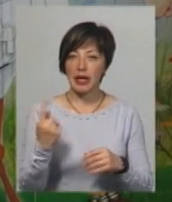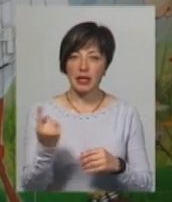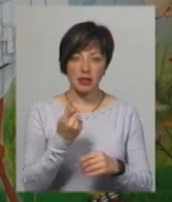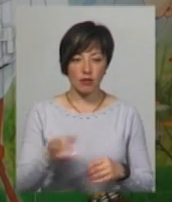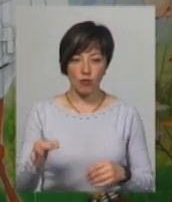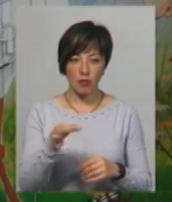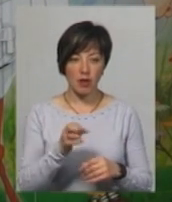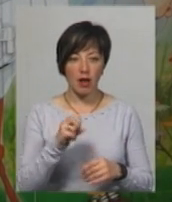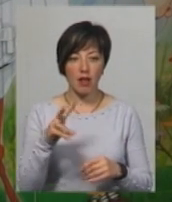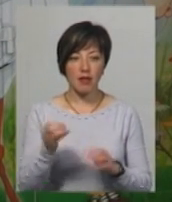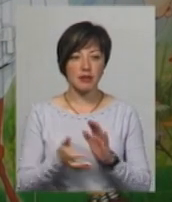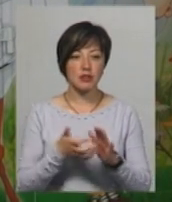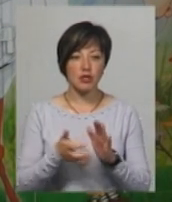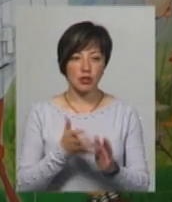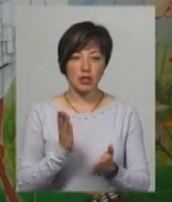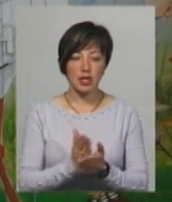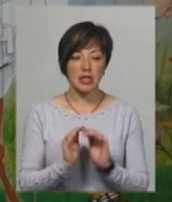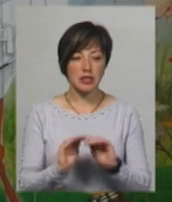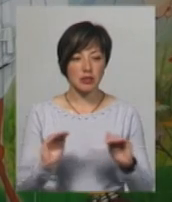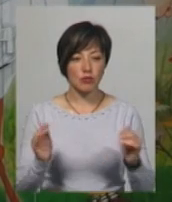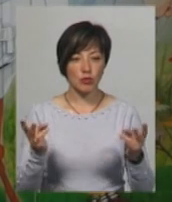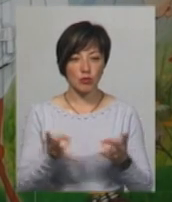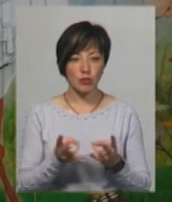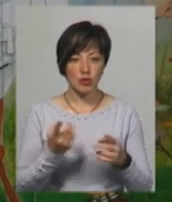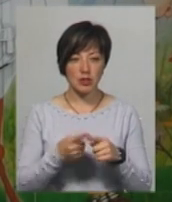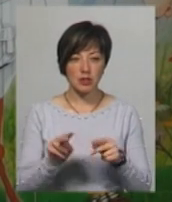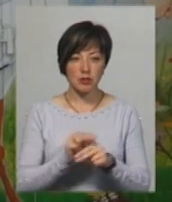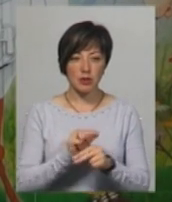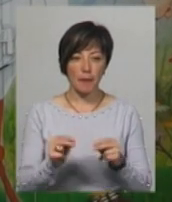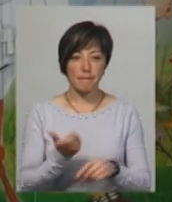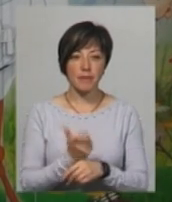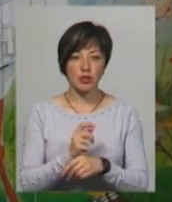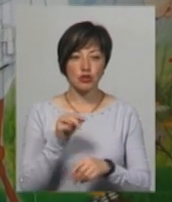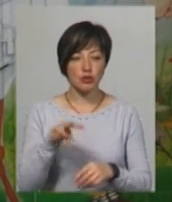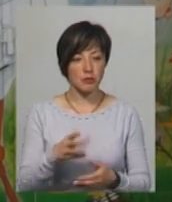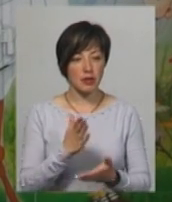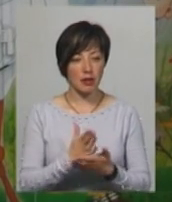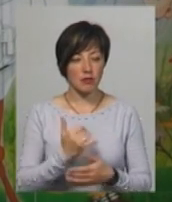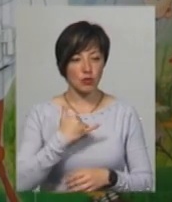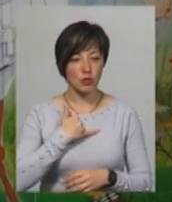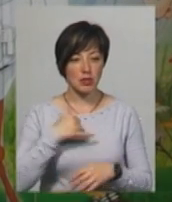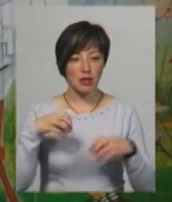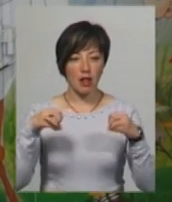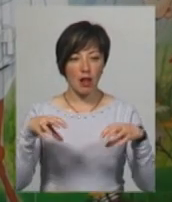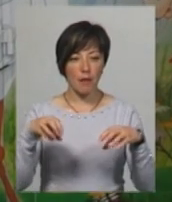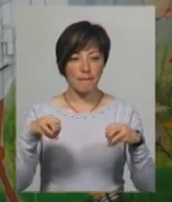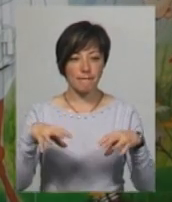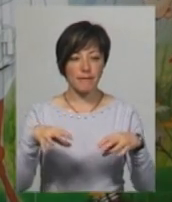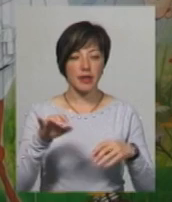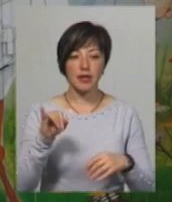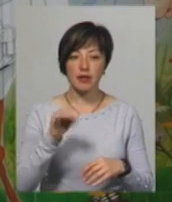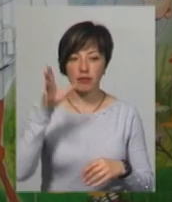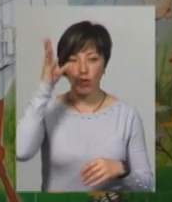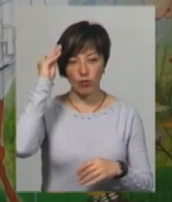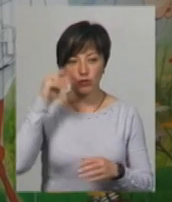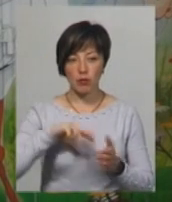області. Проте їх не стача, тому що діток, які потребують фототерапії сеансів, більше, ніж наявних в нас ламп. І враховуючи,